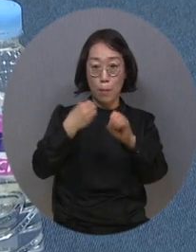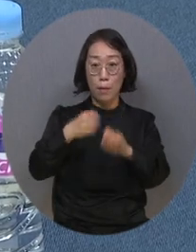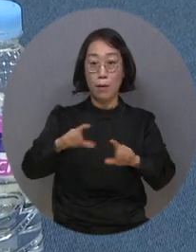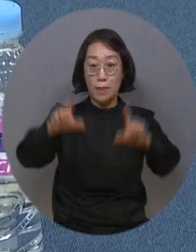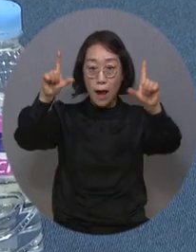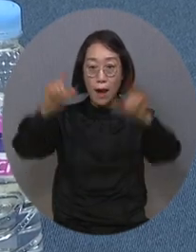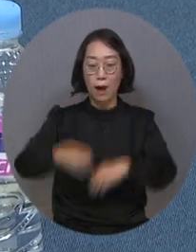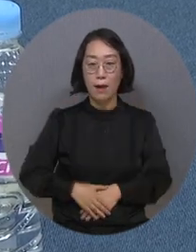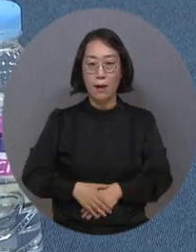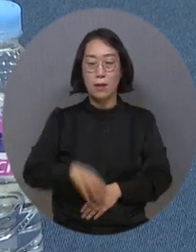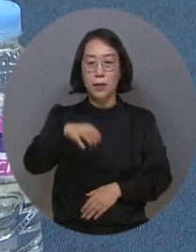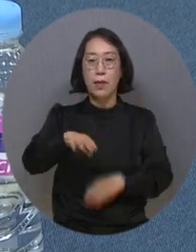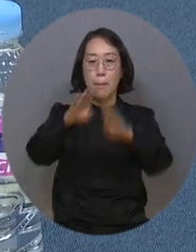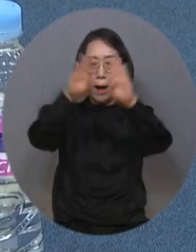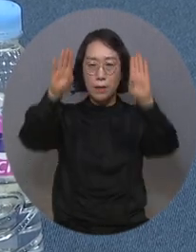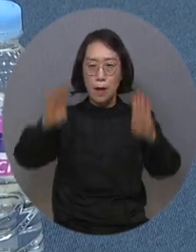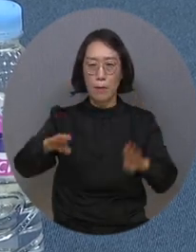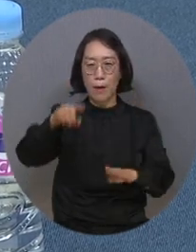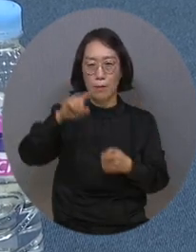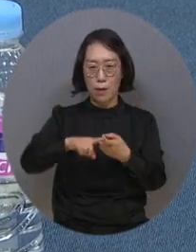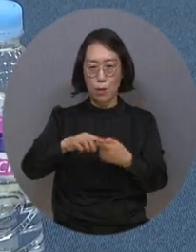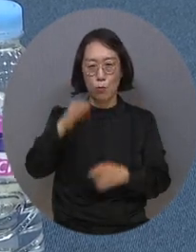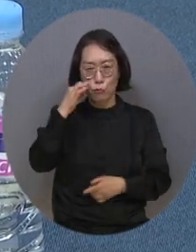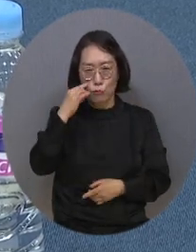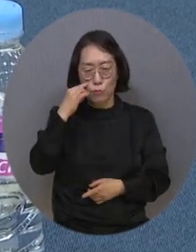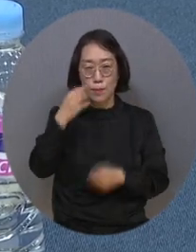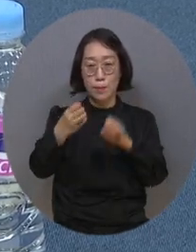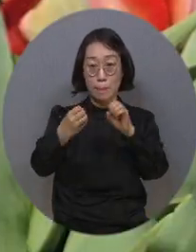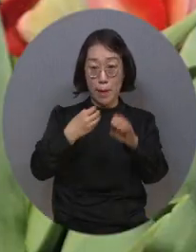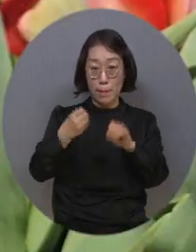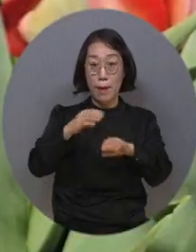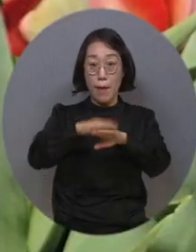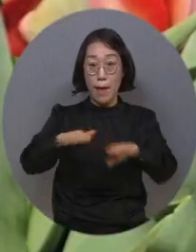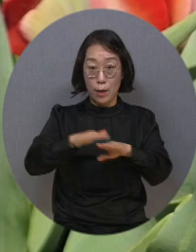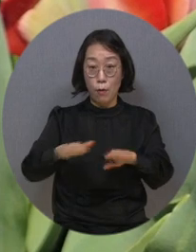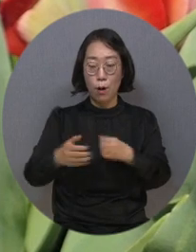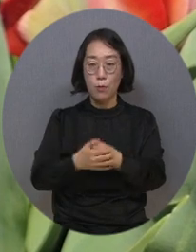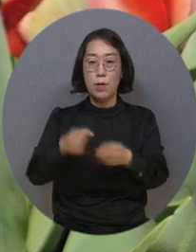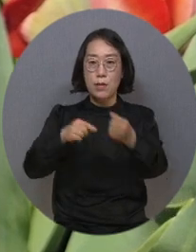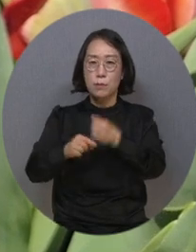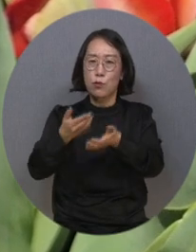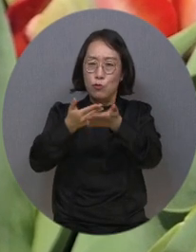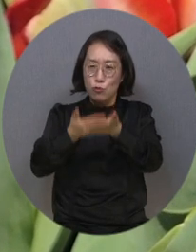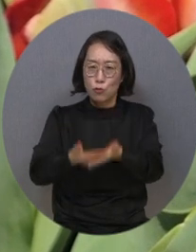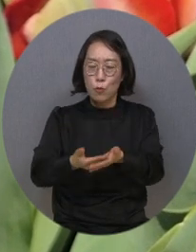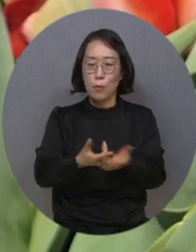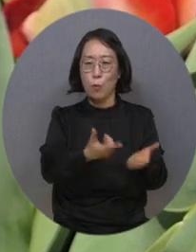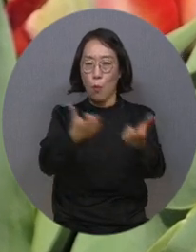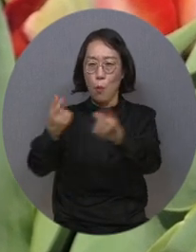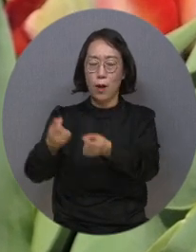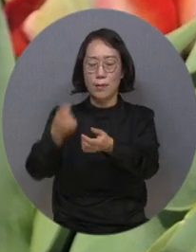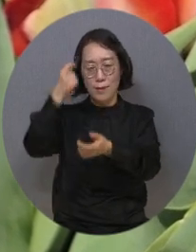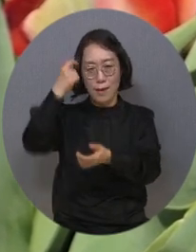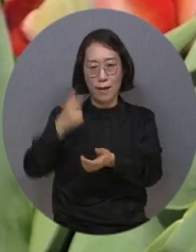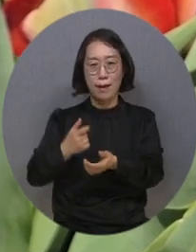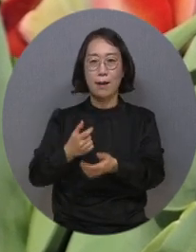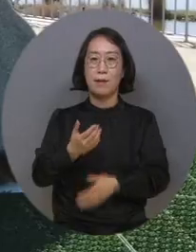2023 순천만 국제종합 박람회에 대한 궁금증을 해소하고 그 의미에 대한 깊은 공감을